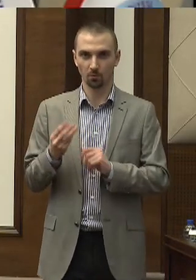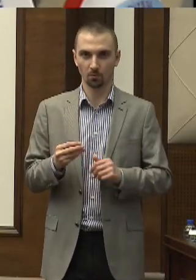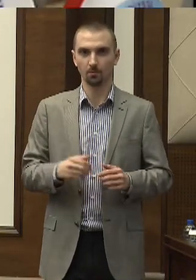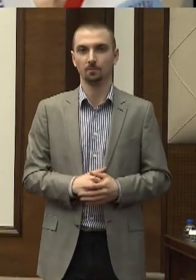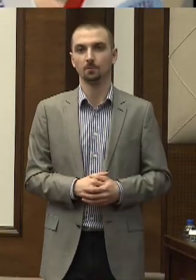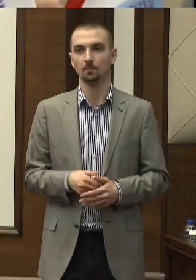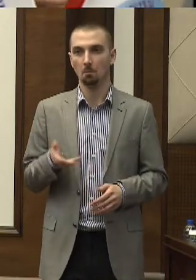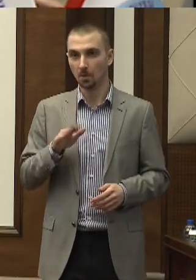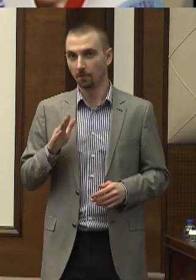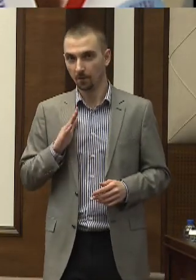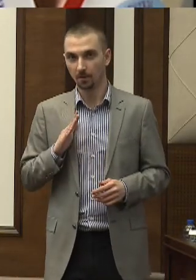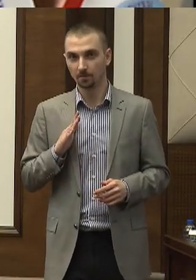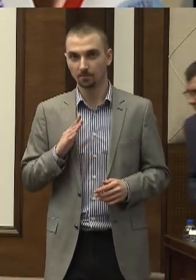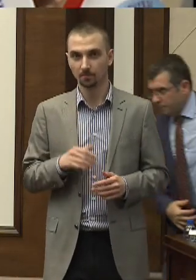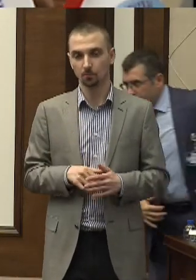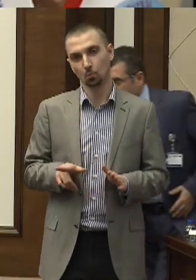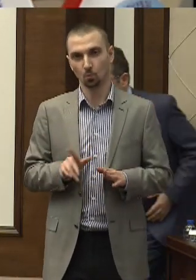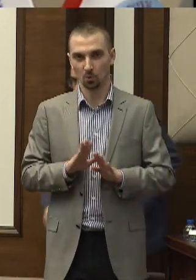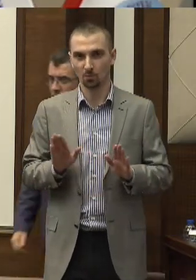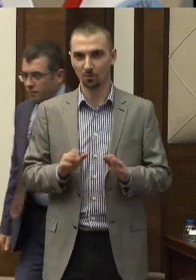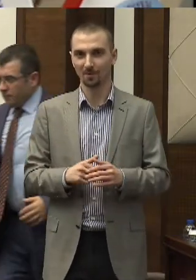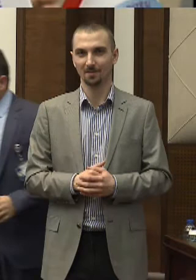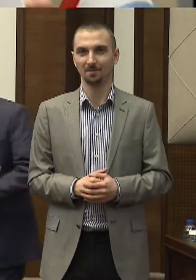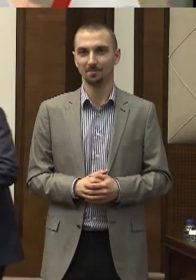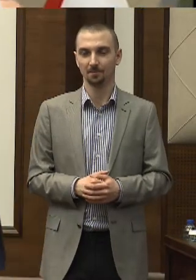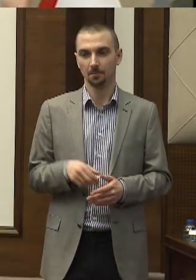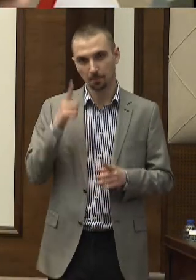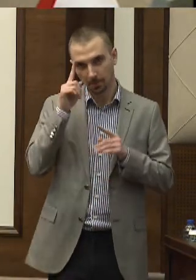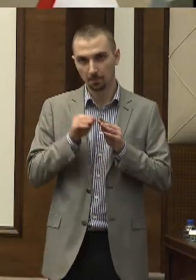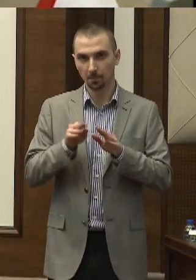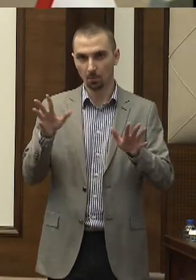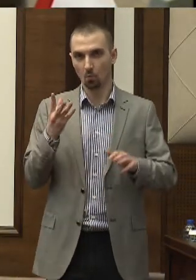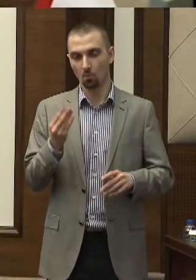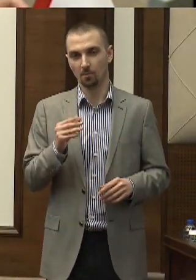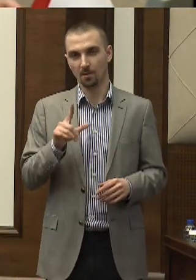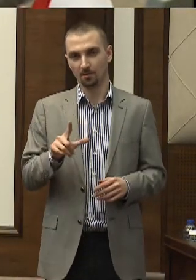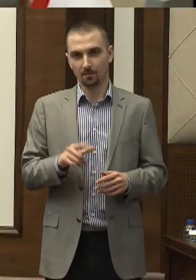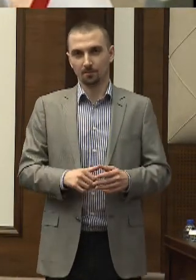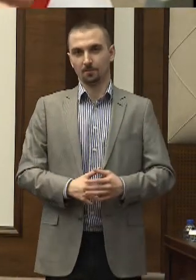başkanım. Başka var mı? Bu kadar var. Peki, bunları duyuracaksınız. Arkadaşlar,